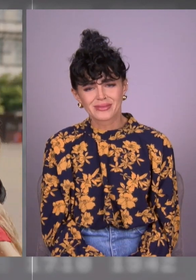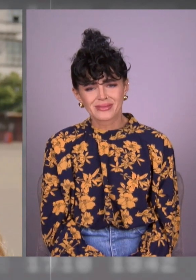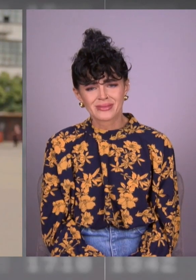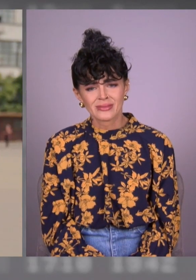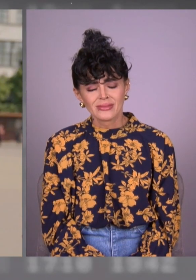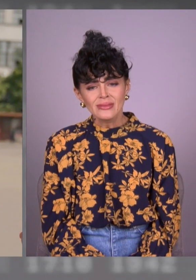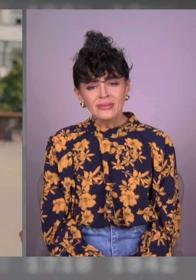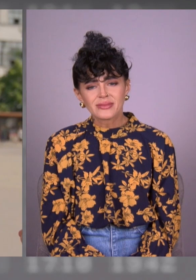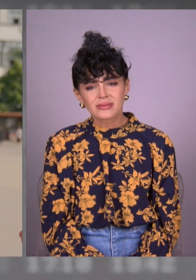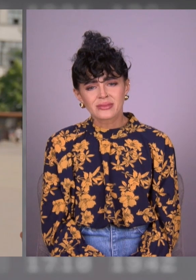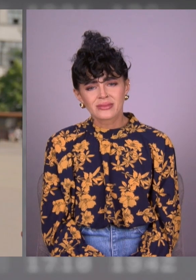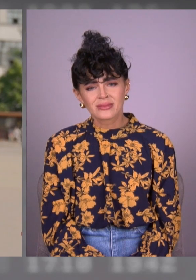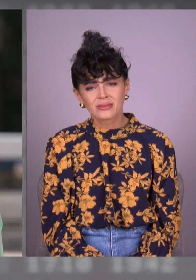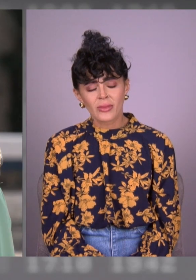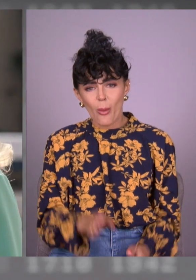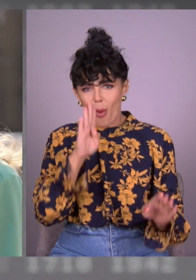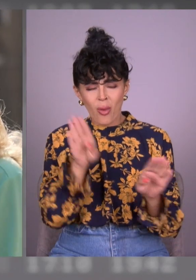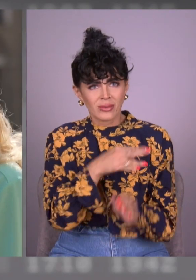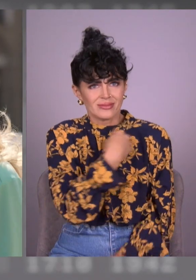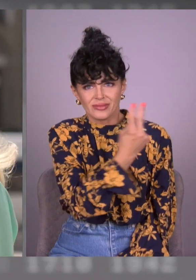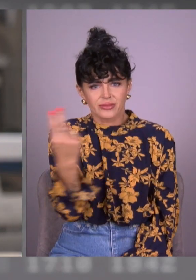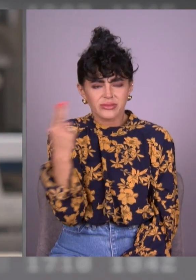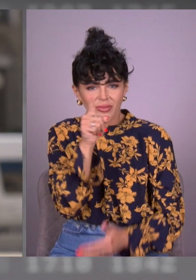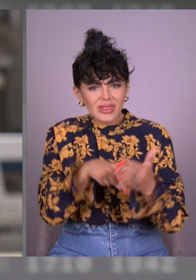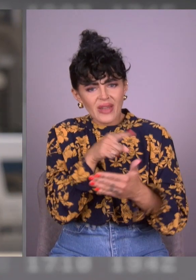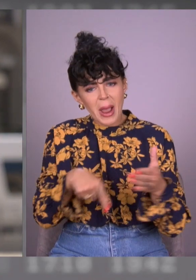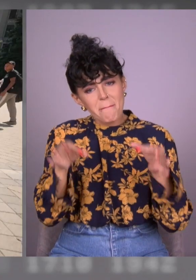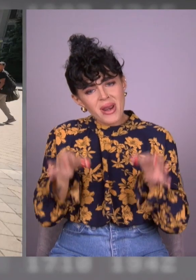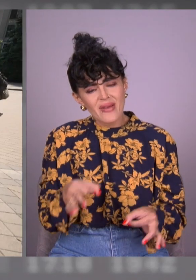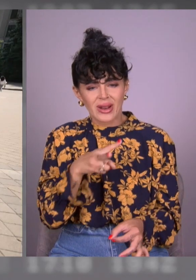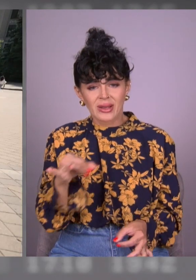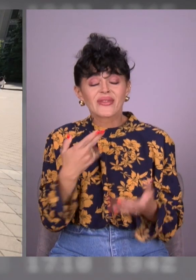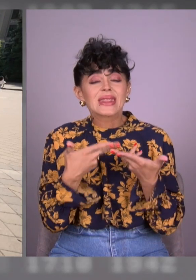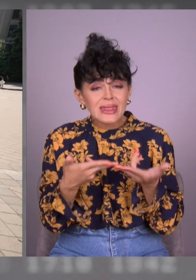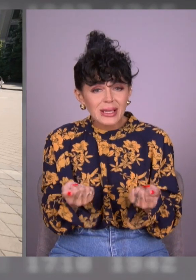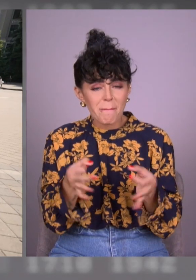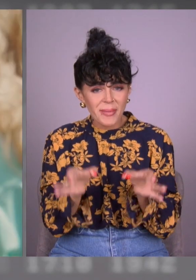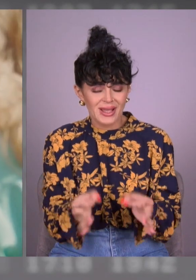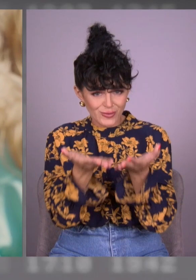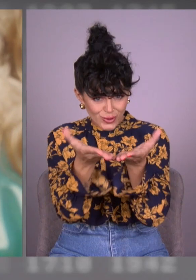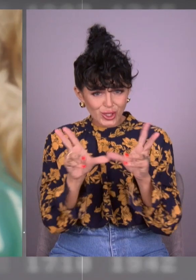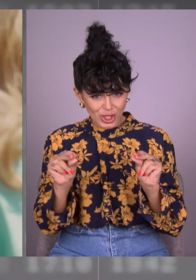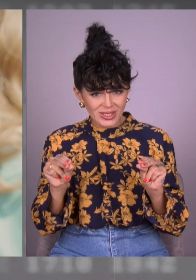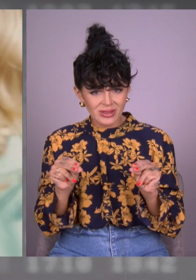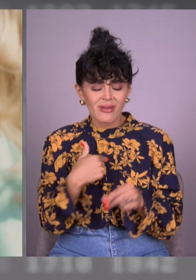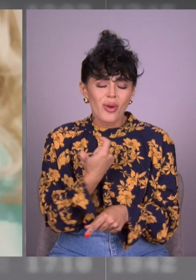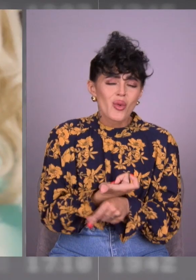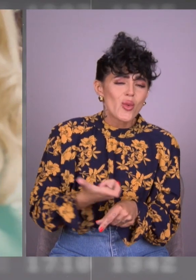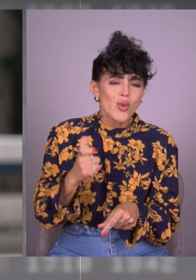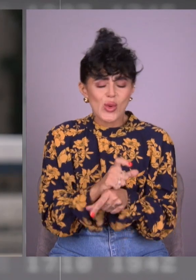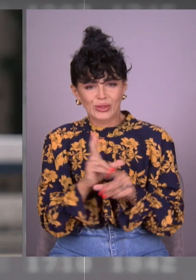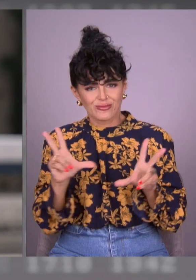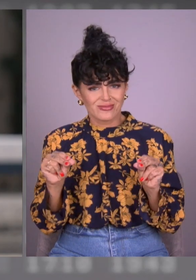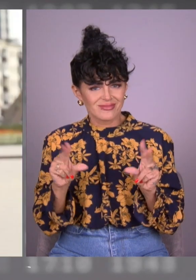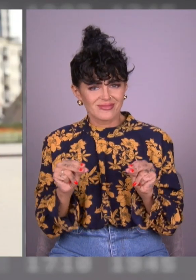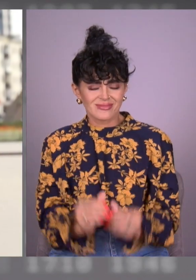Машенька, це правда чи ні? Це правда. Ну що, ви щасливі? Не те слово, не те